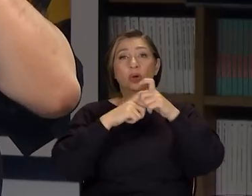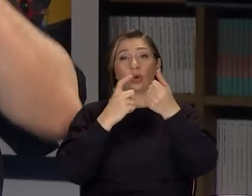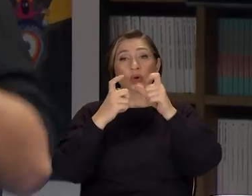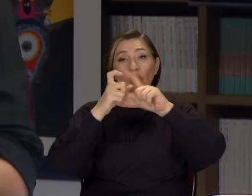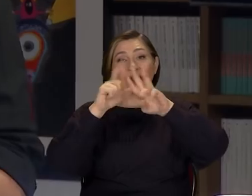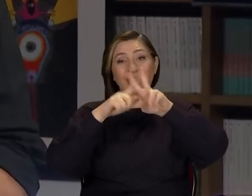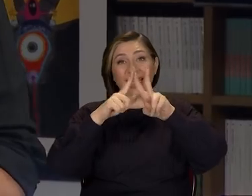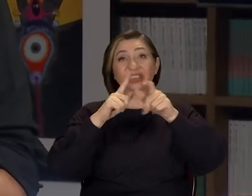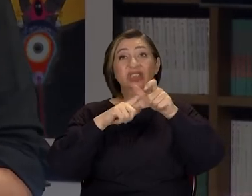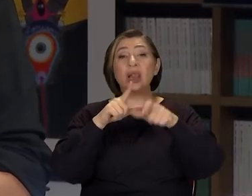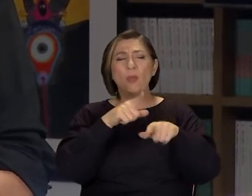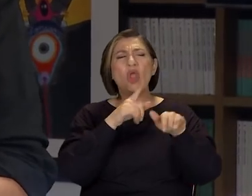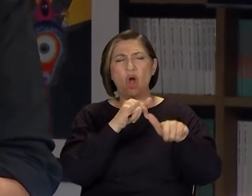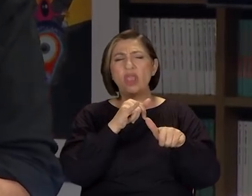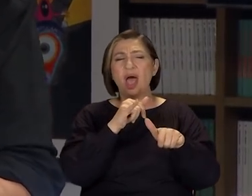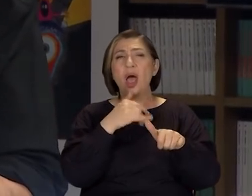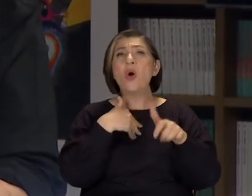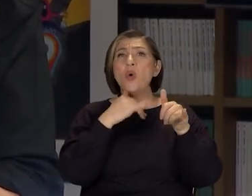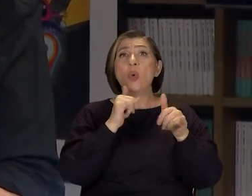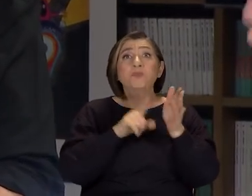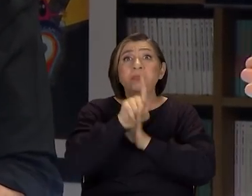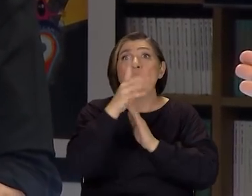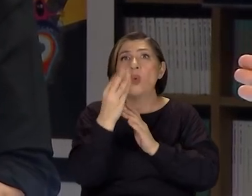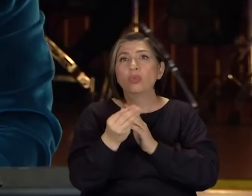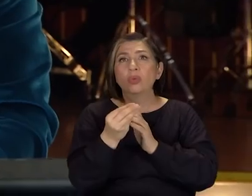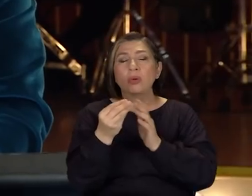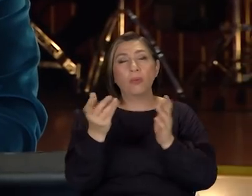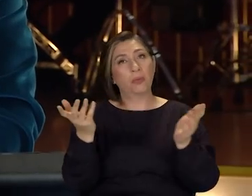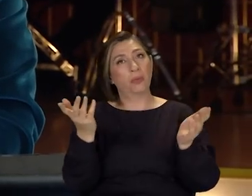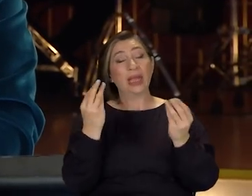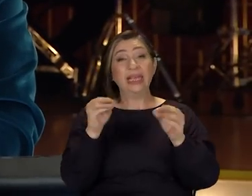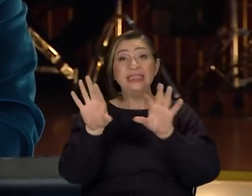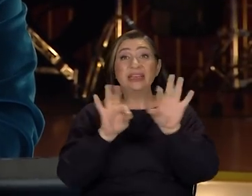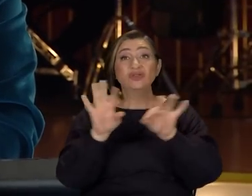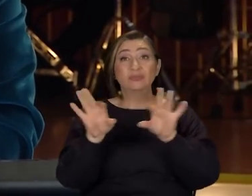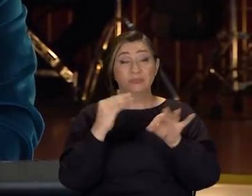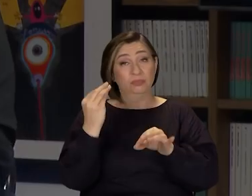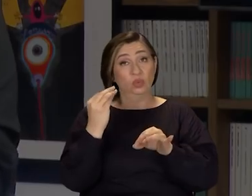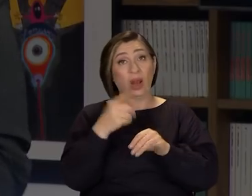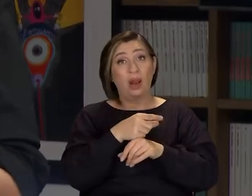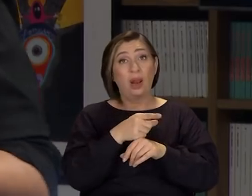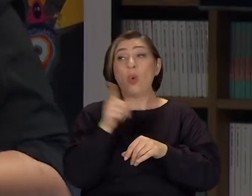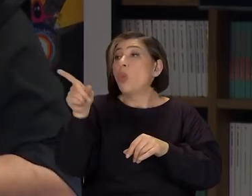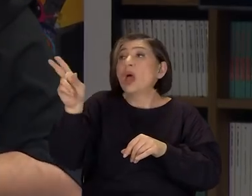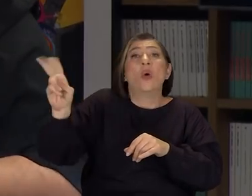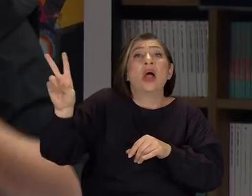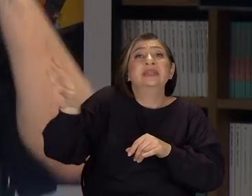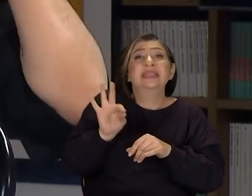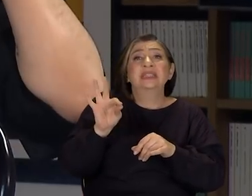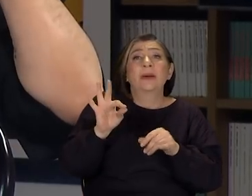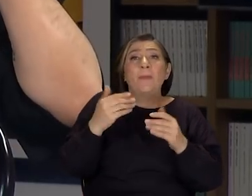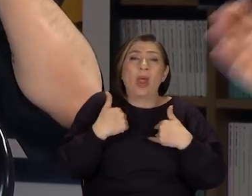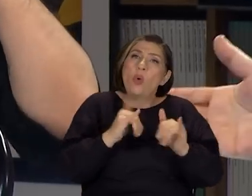Çağla bunda oyna bu olur dedi ve ben oynadım, oldu. Evet, çok iyi seçimler. Evet. Yani ya bir... onlar seçti, ben oynadım